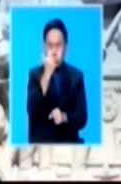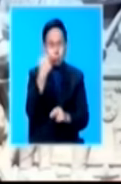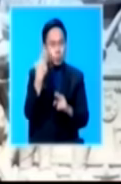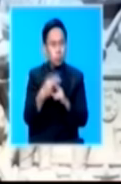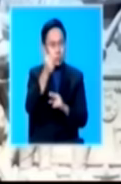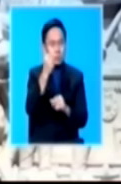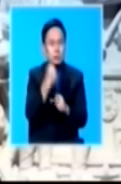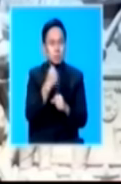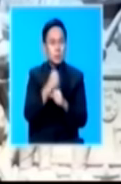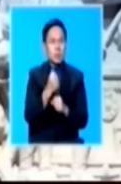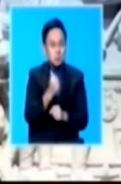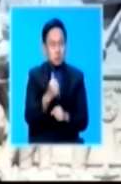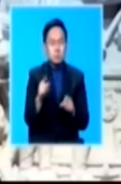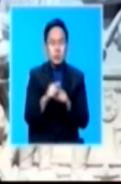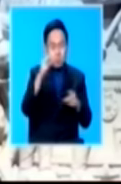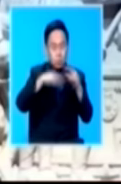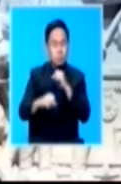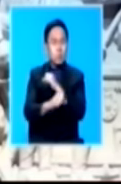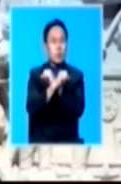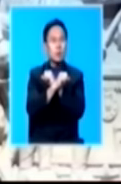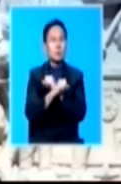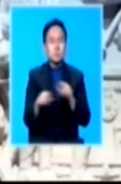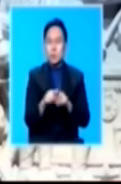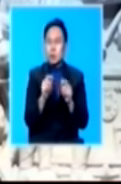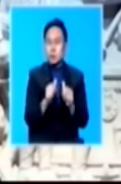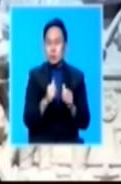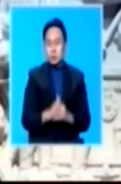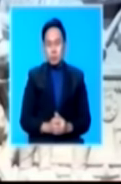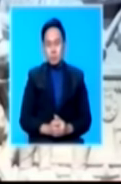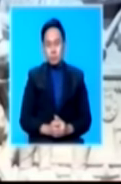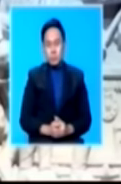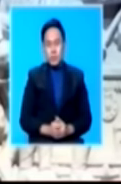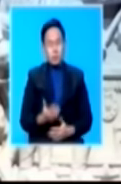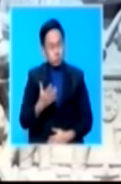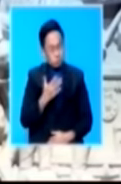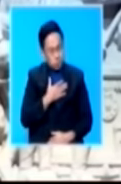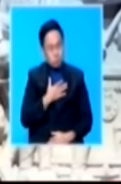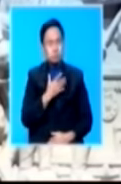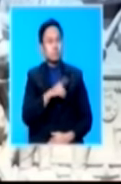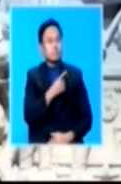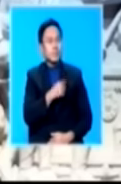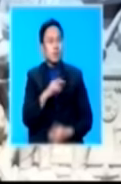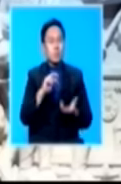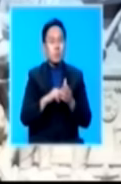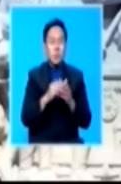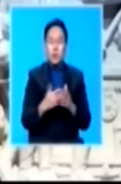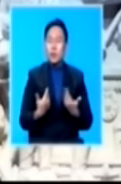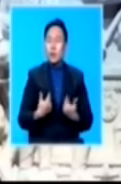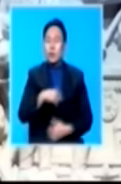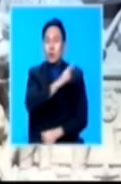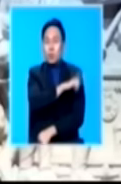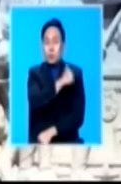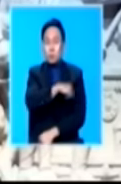ใช่ดีที่สุดนะไปเก่งกว่าเขามากก็ไม่ได้นะเพราะฉะนั้นเราต้องภูมิใจในของเราเองแล้วกันไม่ต้องไปคุยโอ้โหกับใครนะครับ